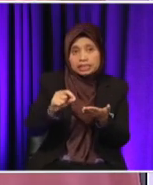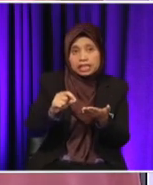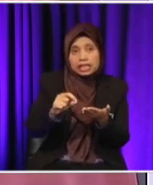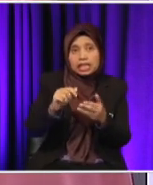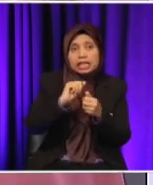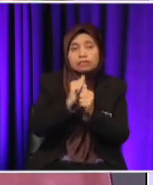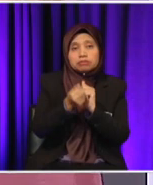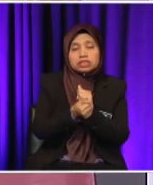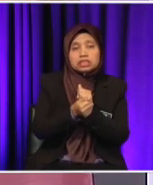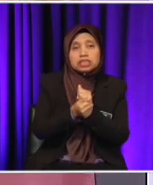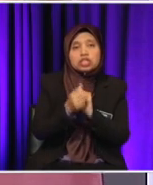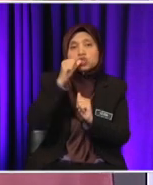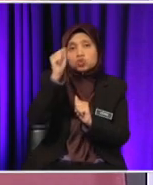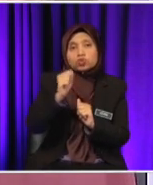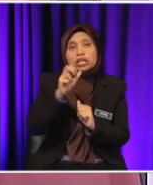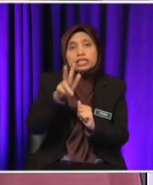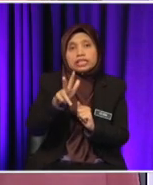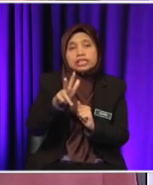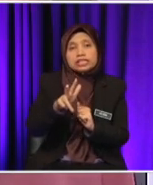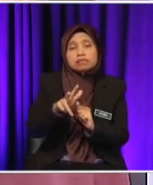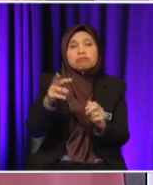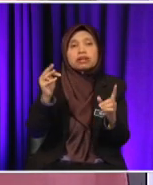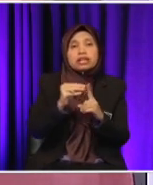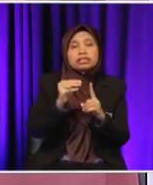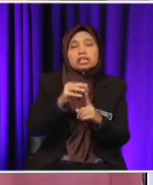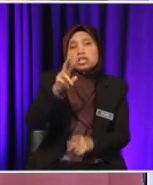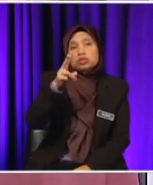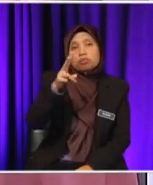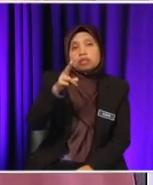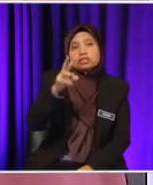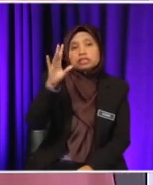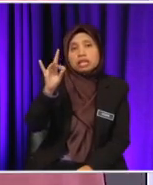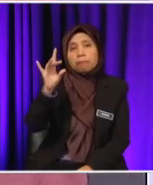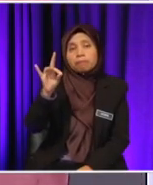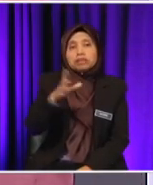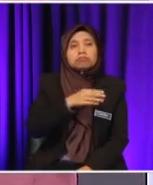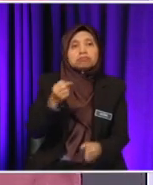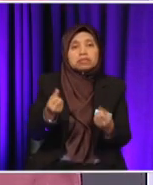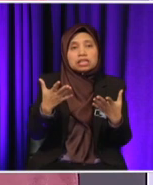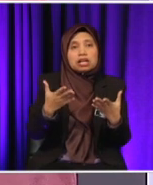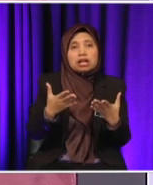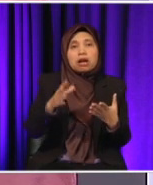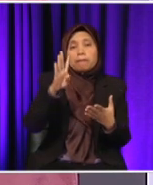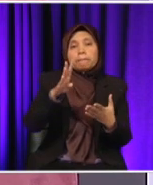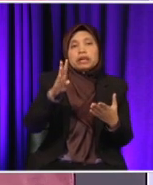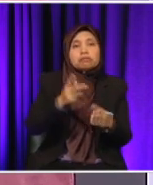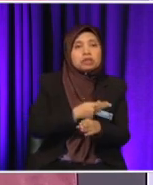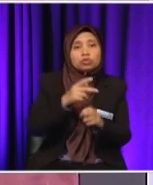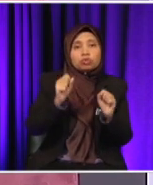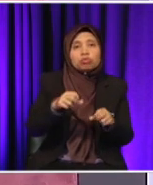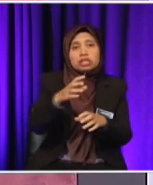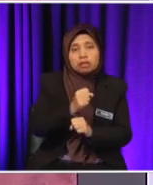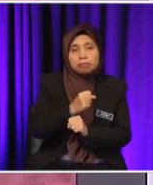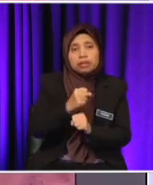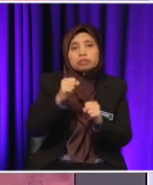soal yang ketiga biasanya dan maka dia 12 8 dan banyak jadi pelajaran 4 pantun budi dapat Insya Allah 12